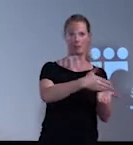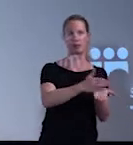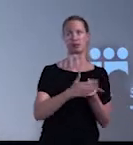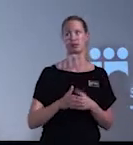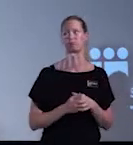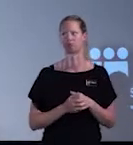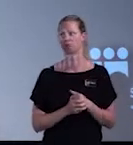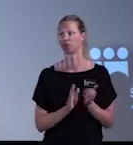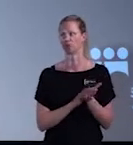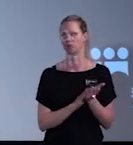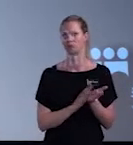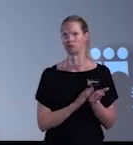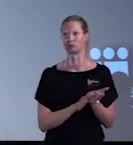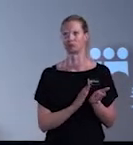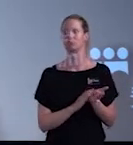berättelser.